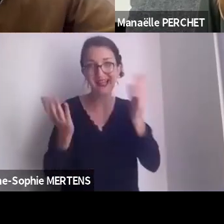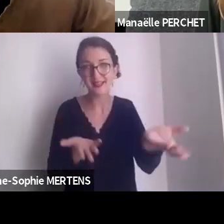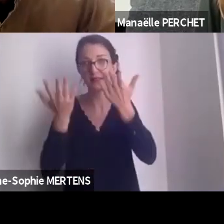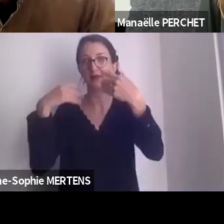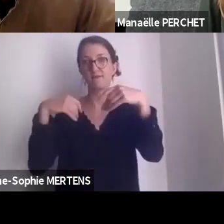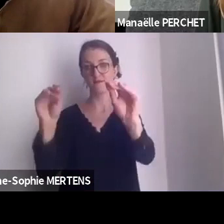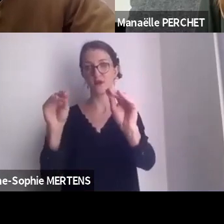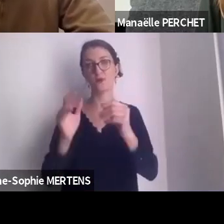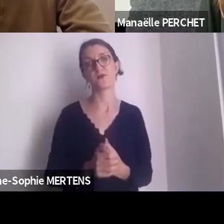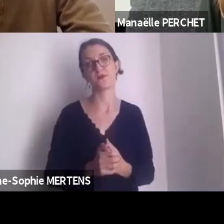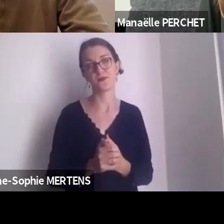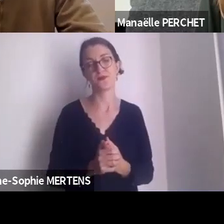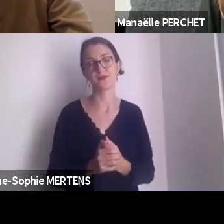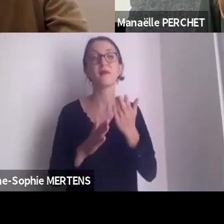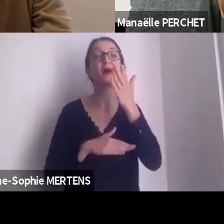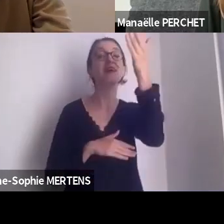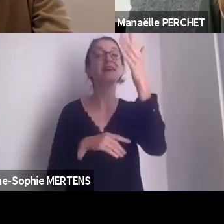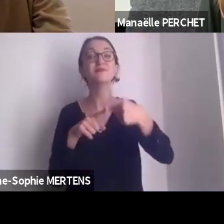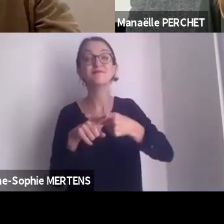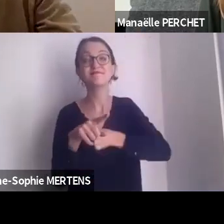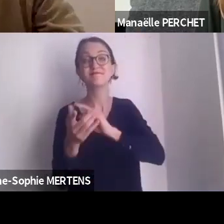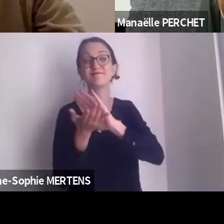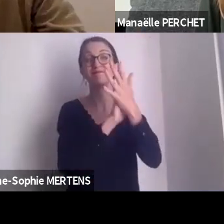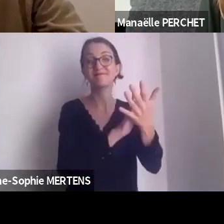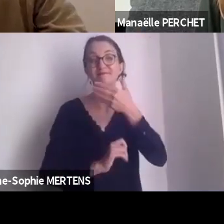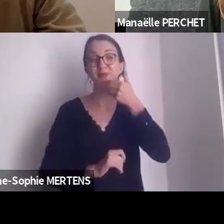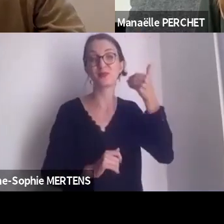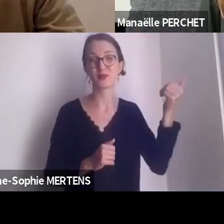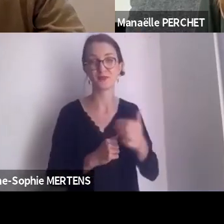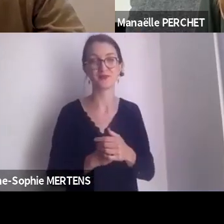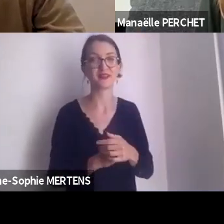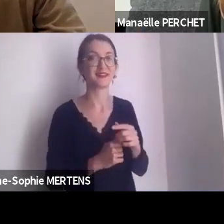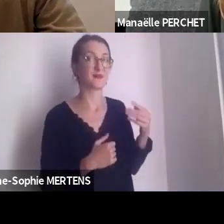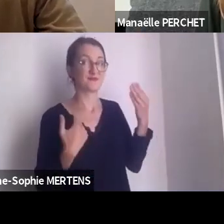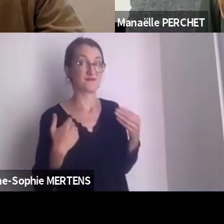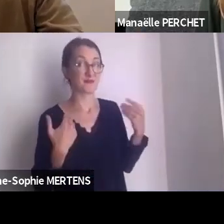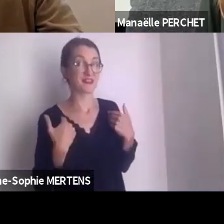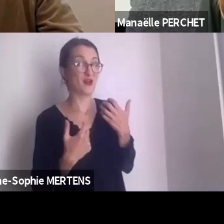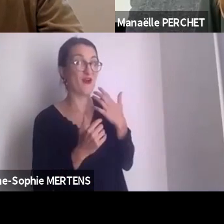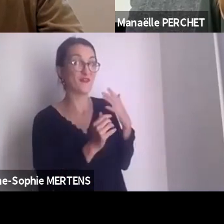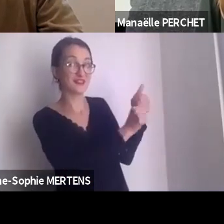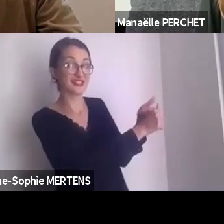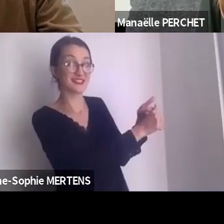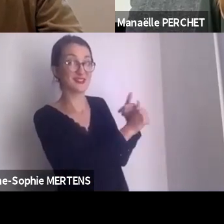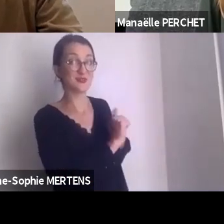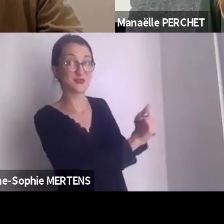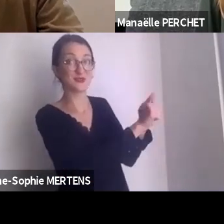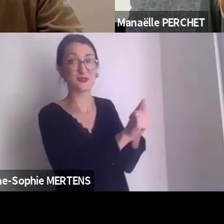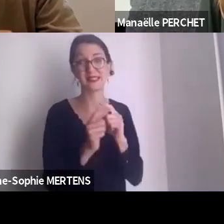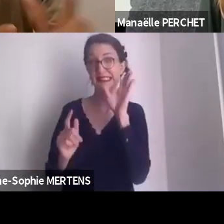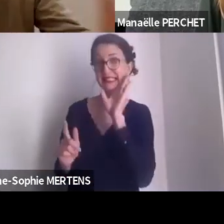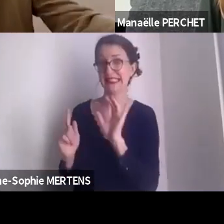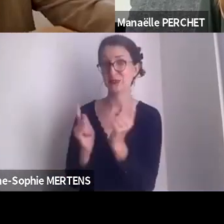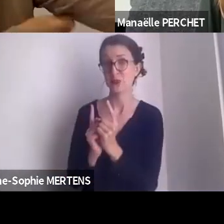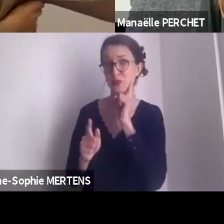Mathieu et Manuel là-dessus. Et si je peux rebondir sur ce que dit Laurent et sur sa proposition. Très rapidement, parce qu'il est...